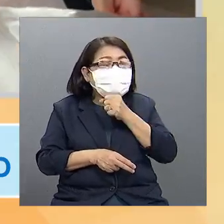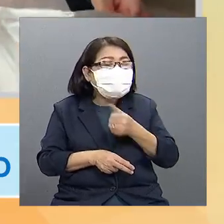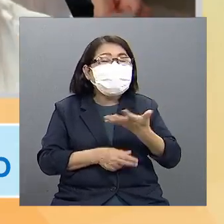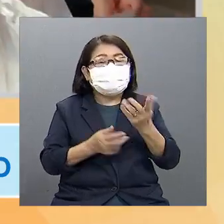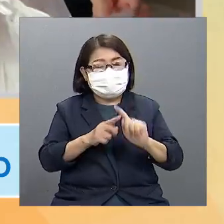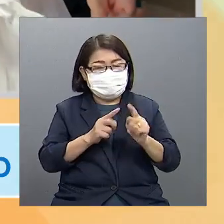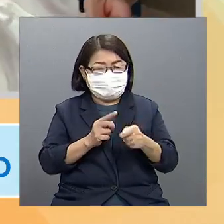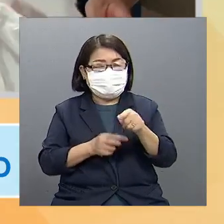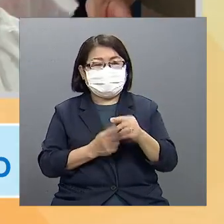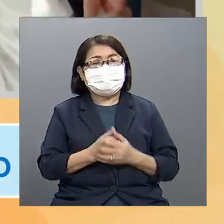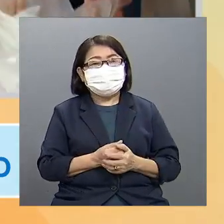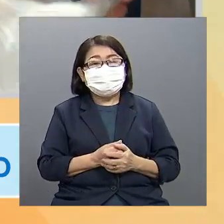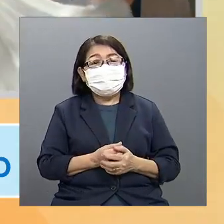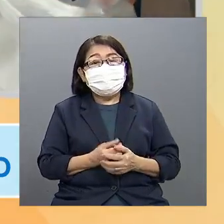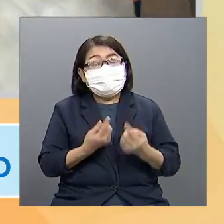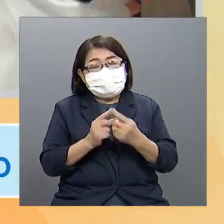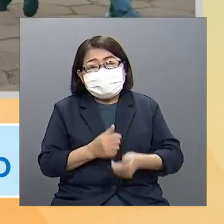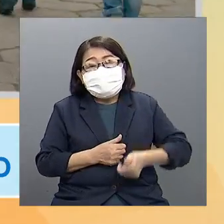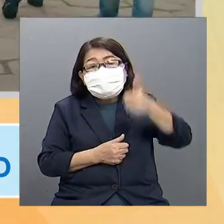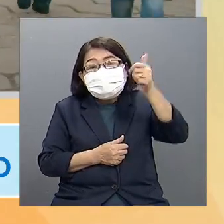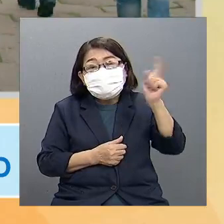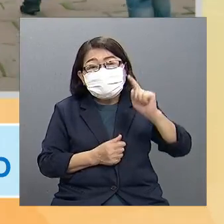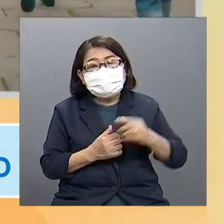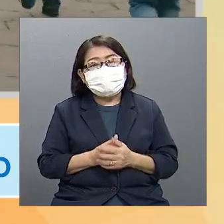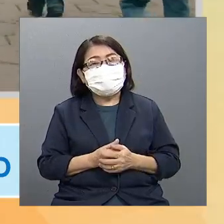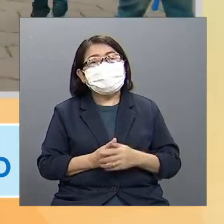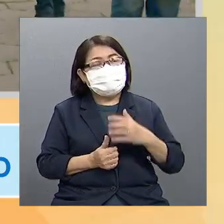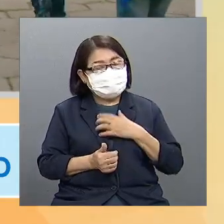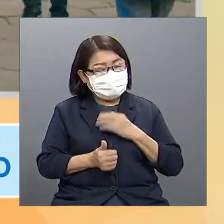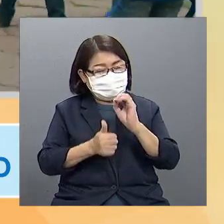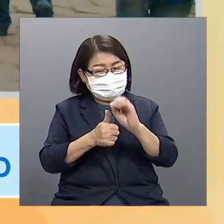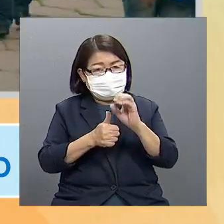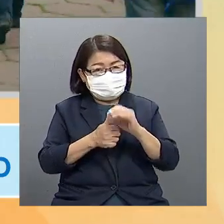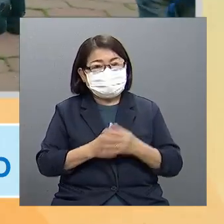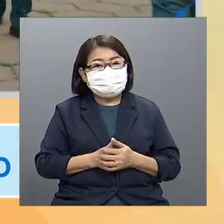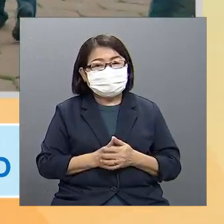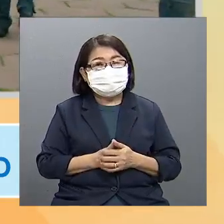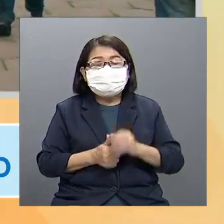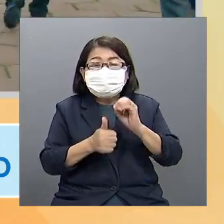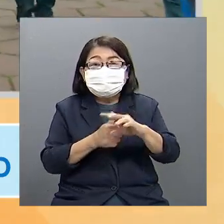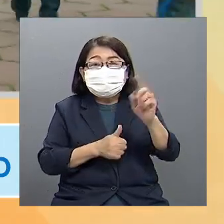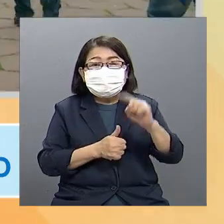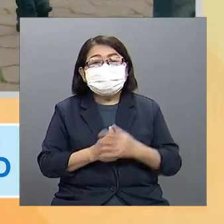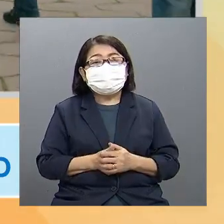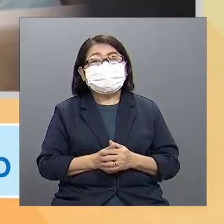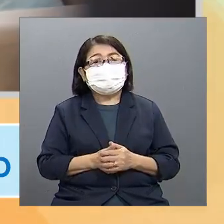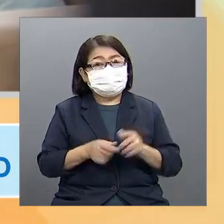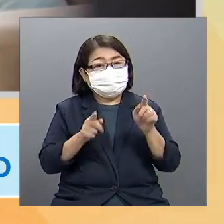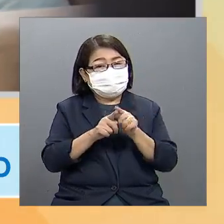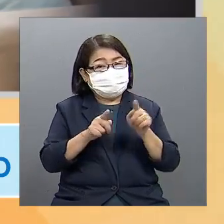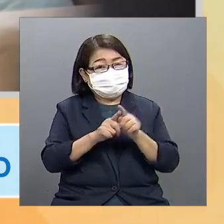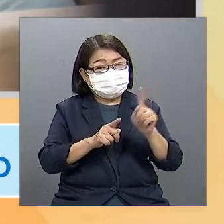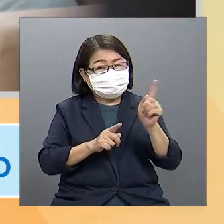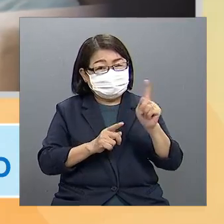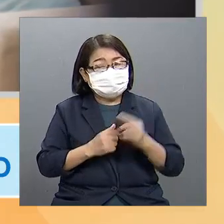ธ์ทีนี้ถ้าดีขึ้นไปอีกขั้นหนึ่งหมอแนะนำว่าท่านแบบเขาเรียกว่าเป็นหนึ่งบับเบิลก็คือ